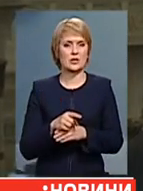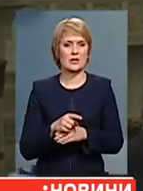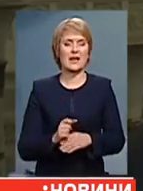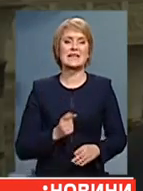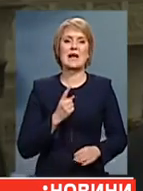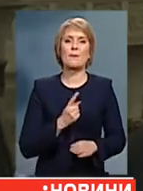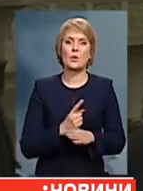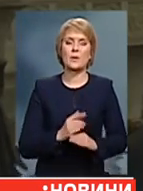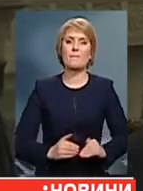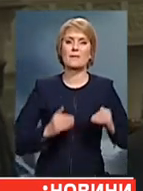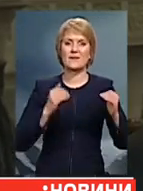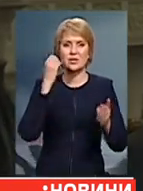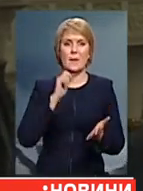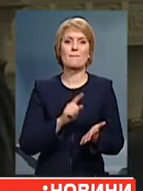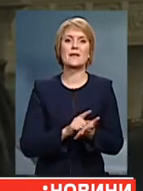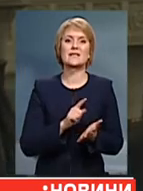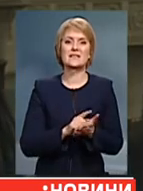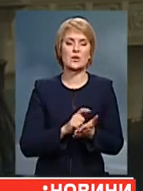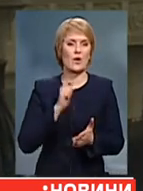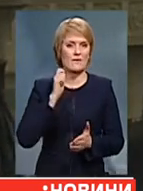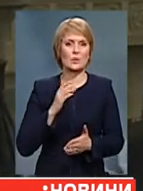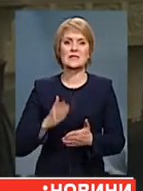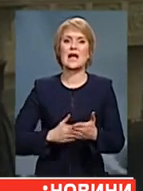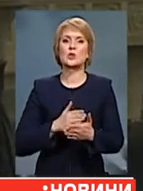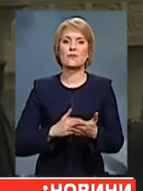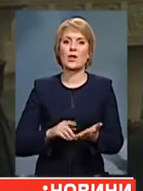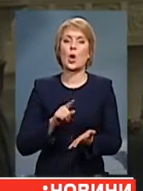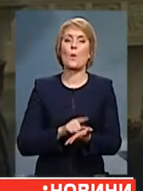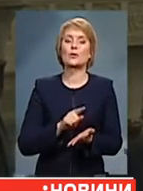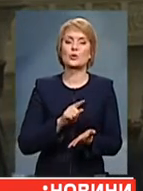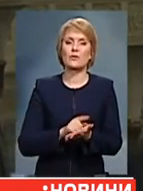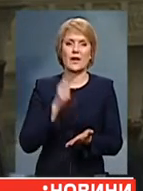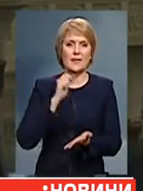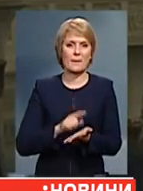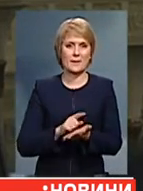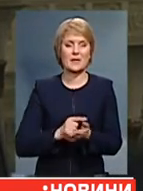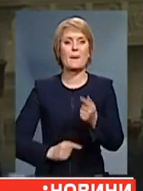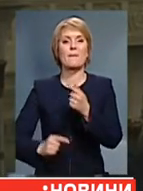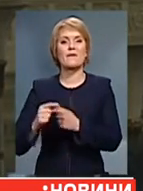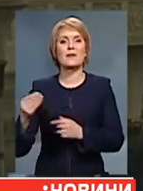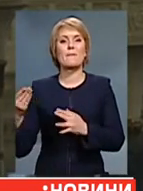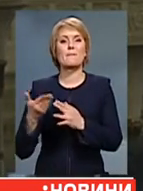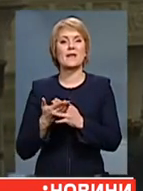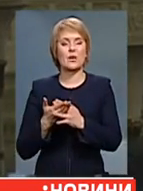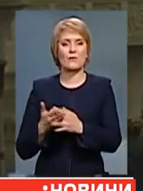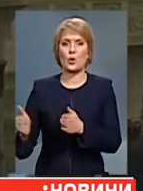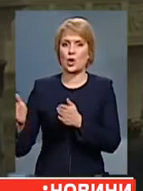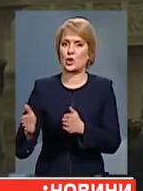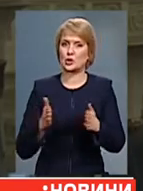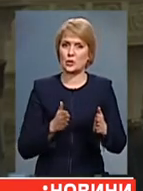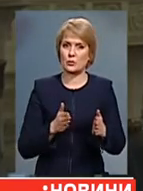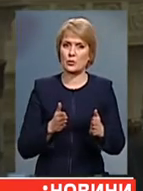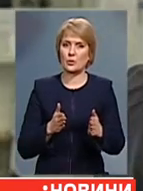пенсійного віку, скасування оподаткування пенсій, повернення пільгового режиму оподаткування для сільгоспвиробників – це наші ключові